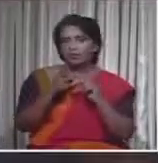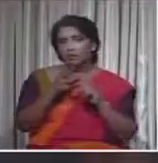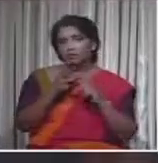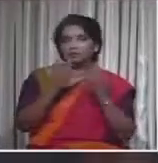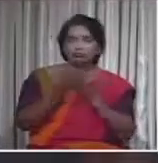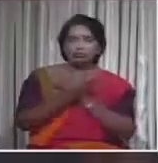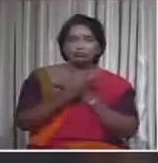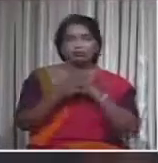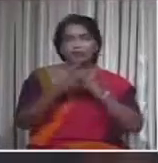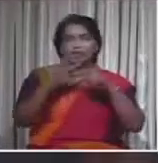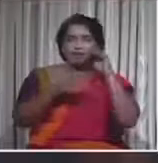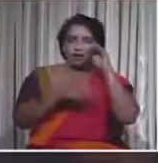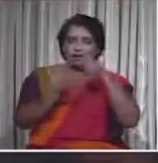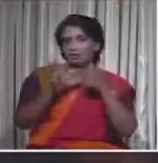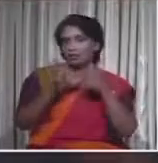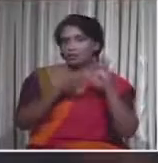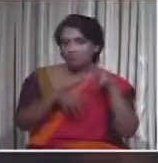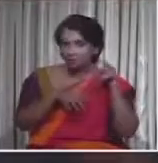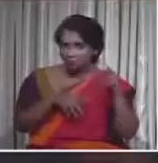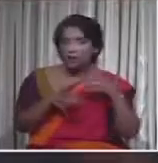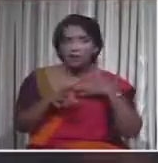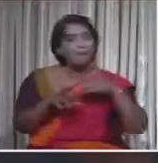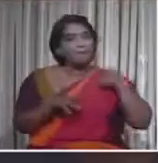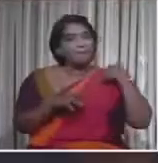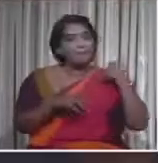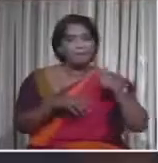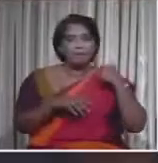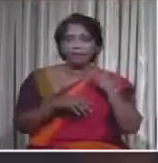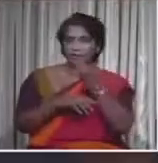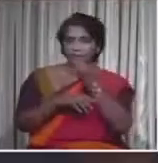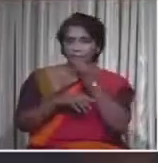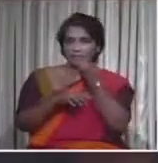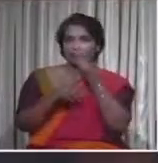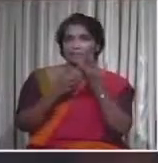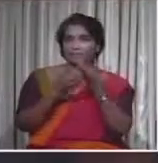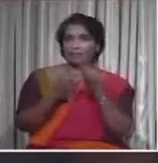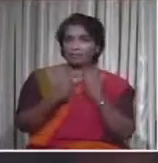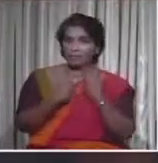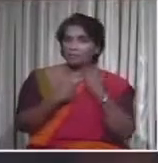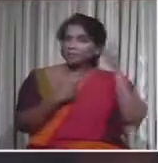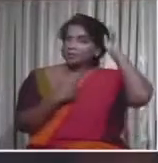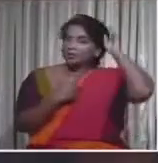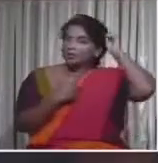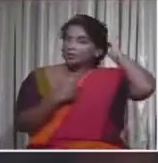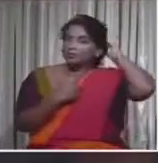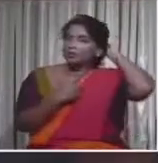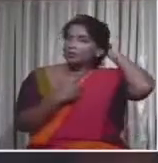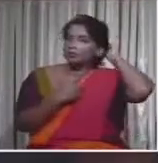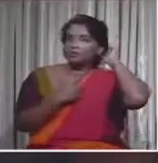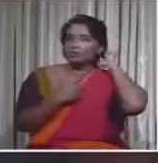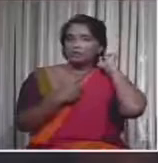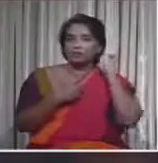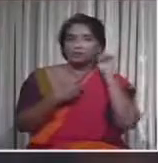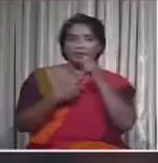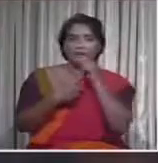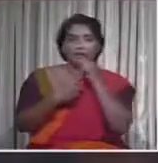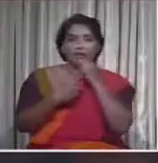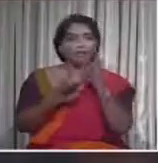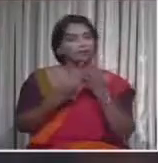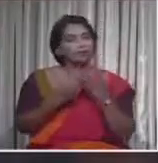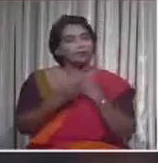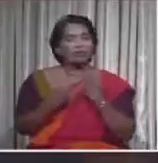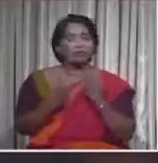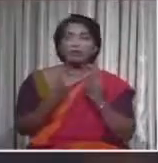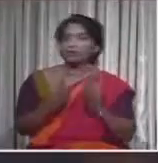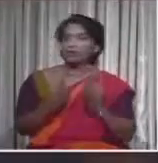තව අවශ්‍යතා තියෙනවා. නමුත් ප්‍රධාන වශයෙන්ම ආහාර සපයා ගැනීමත් ඒ වගේම ජලය සපයා ගැනීම උන්ට අවශ්‍යතාවය